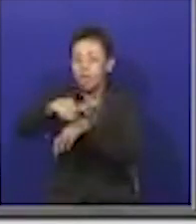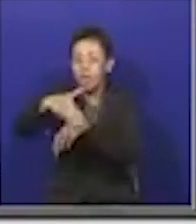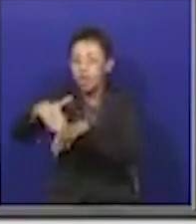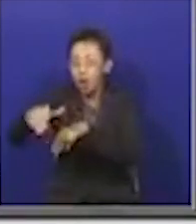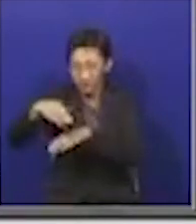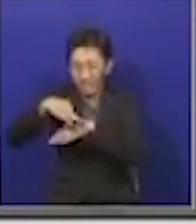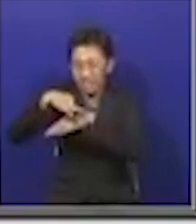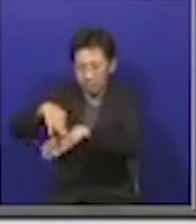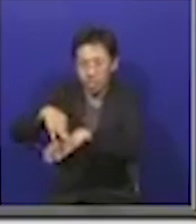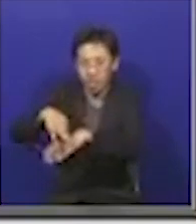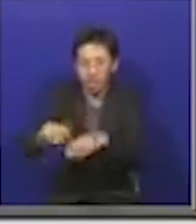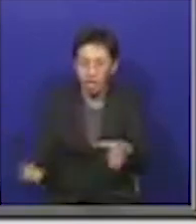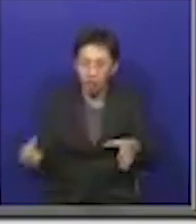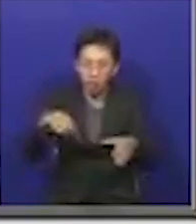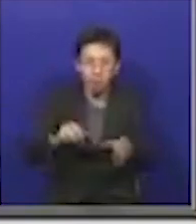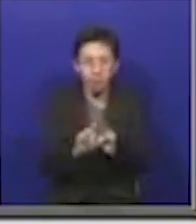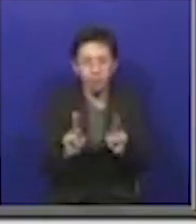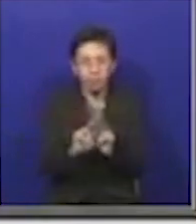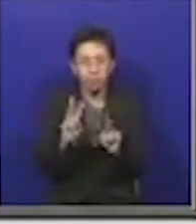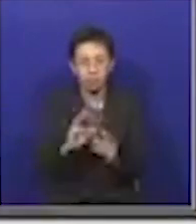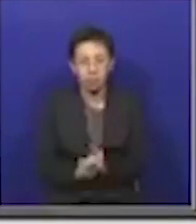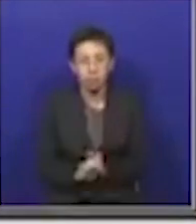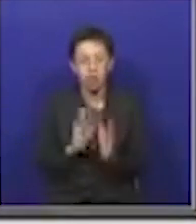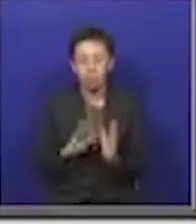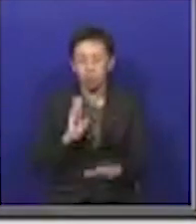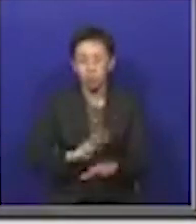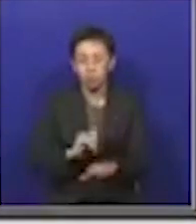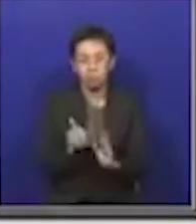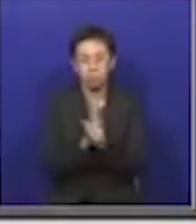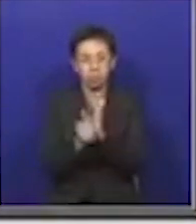นะเป็นบุคคลอิสระและเป็นผู้เชี่ยวชาญฮะ